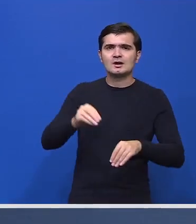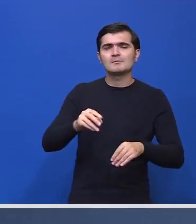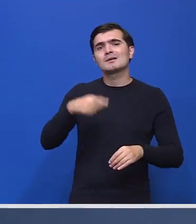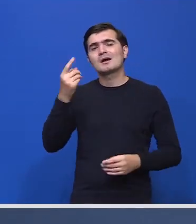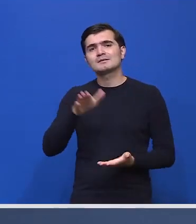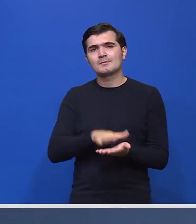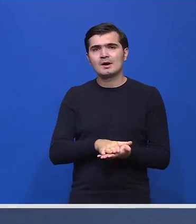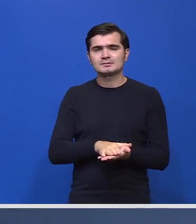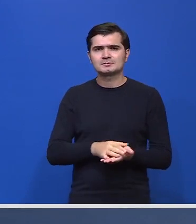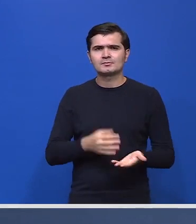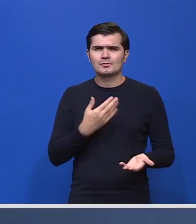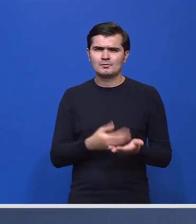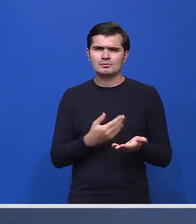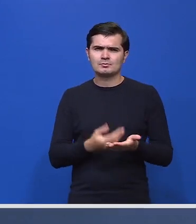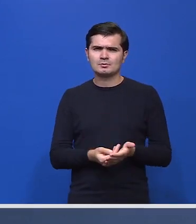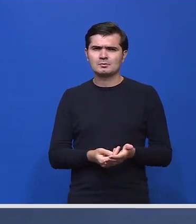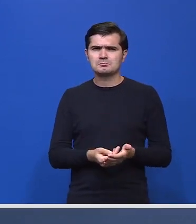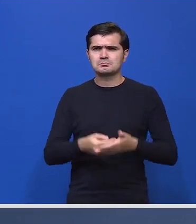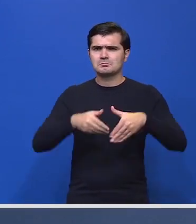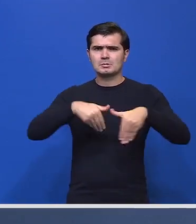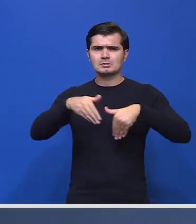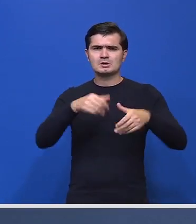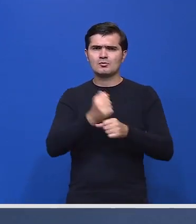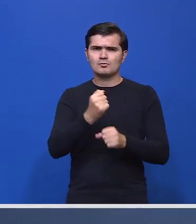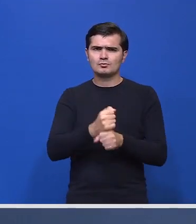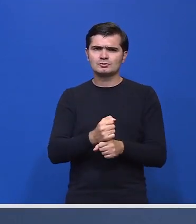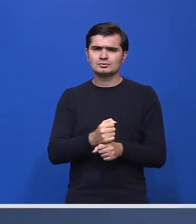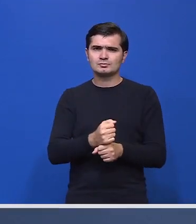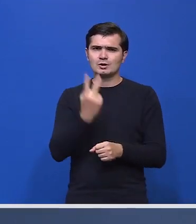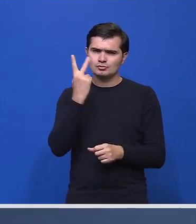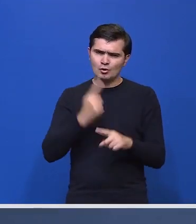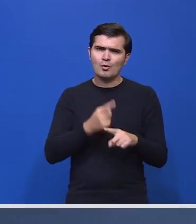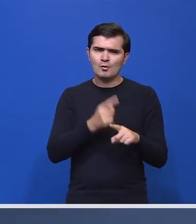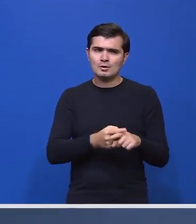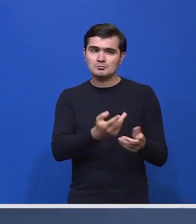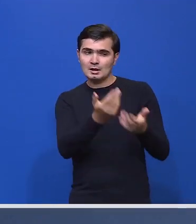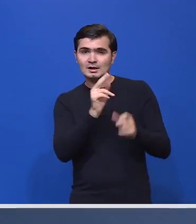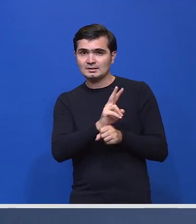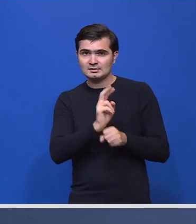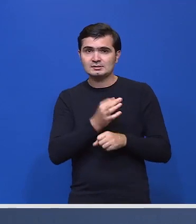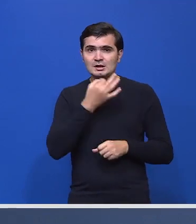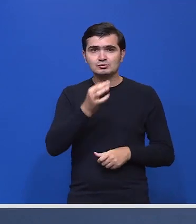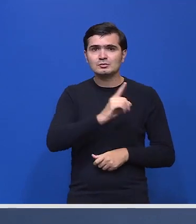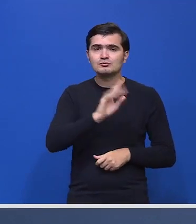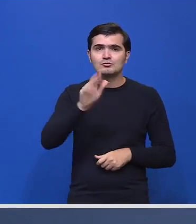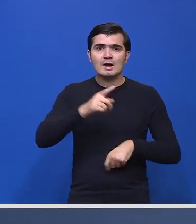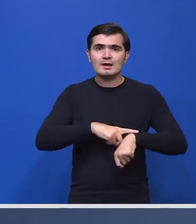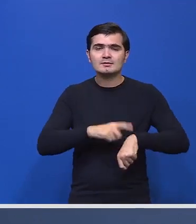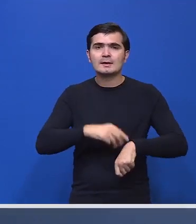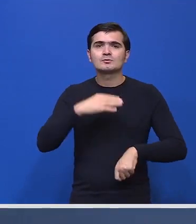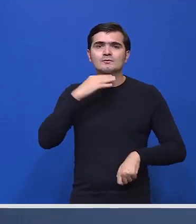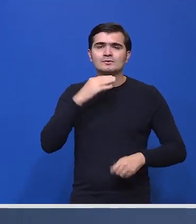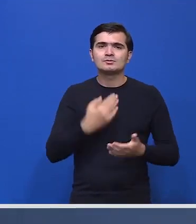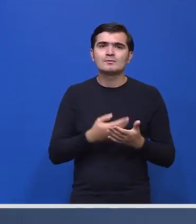baze, având în vedere că cei de la Ministerul Muncii au atras în două rânduri atenția că nu este timp suficient